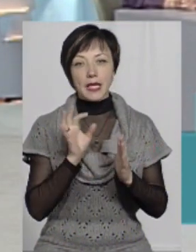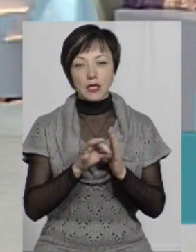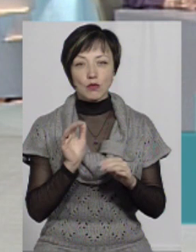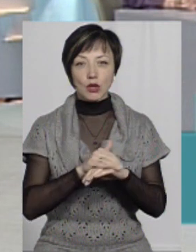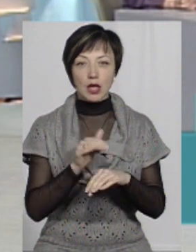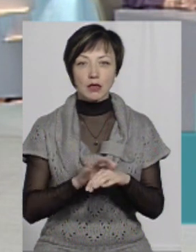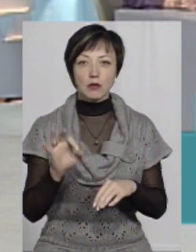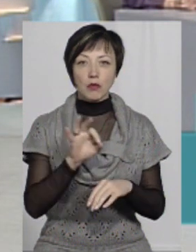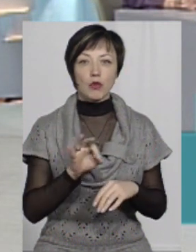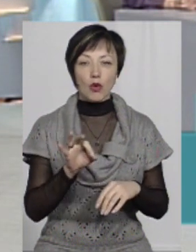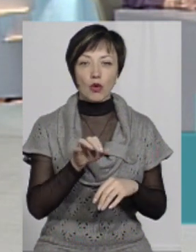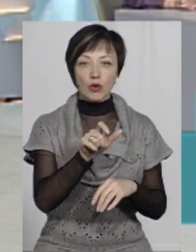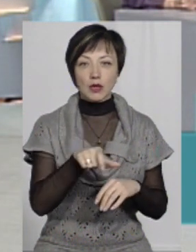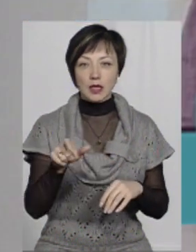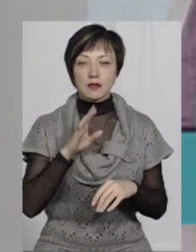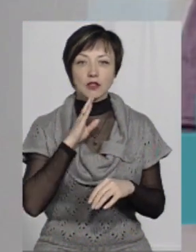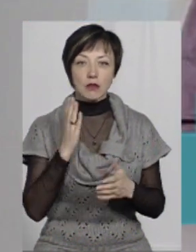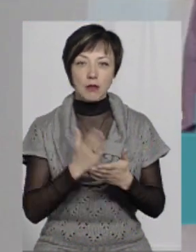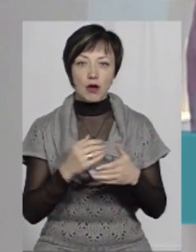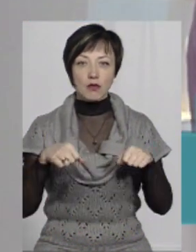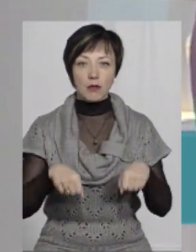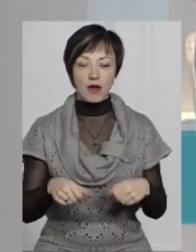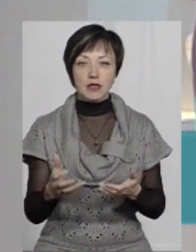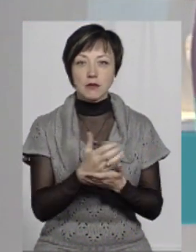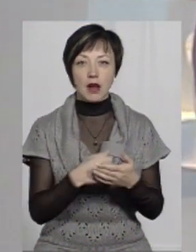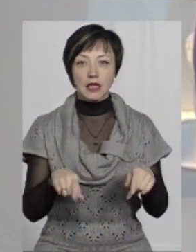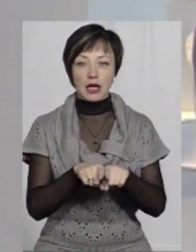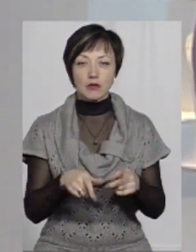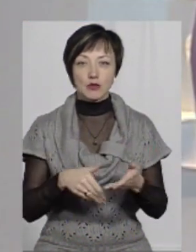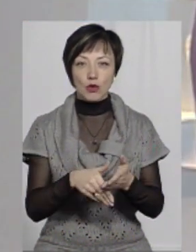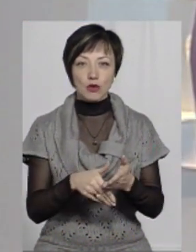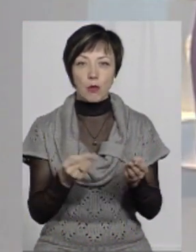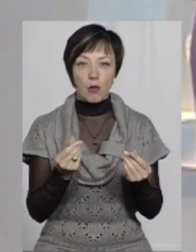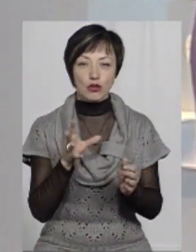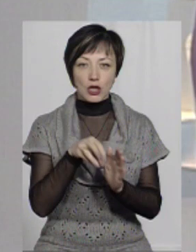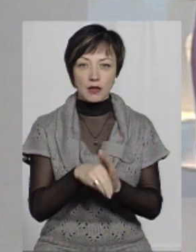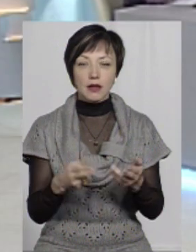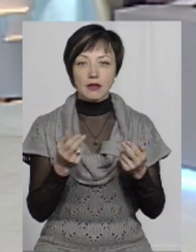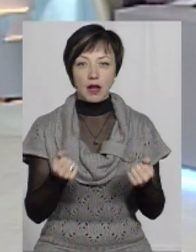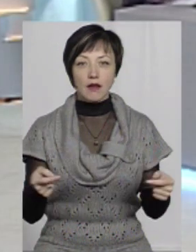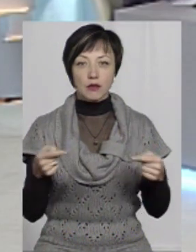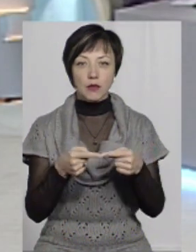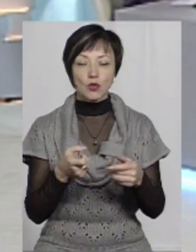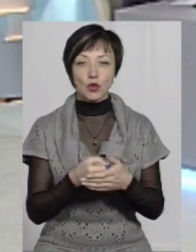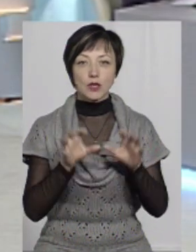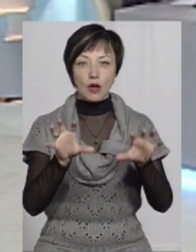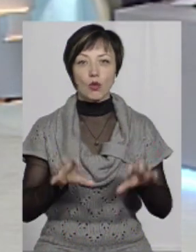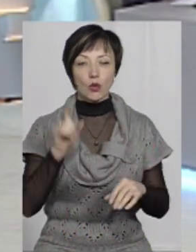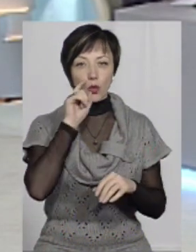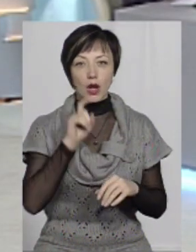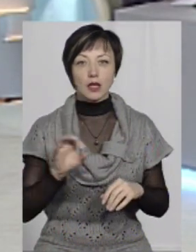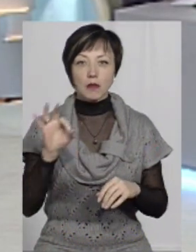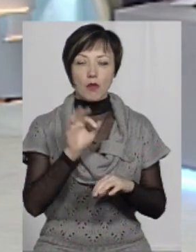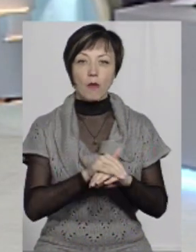ласка, стосовно фізичних осіб, дівчата, чи мають право вони збирати таким способом пожертви? Так, відповідно до законів України